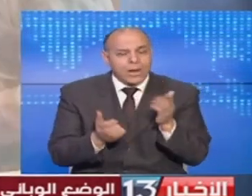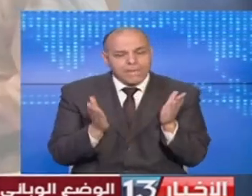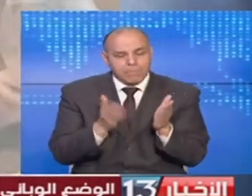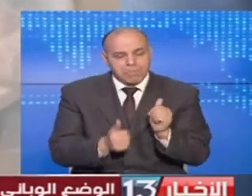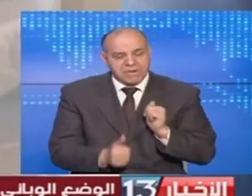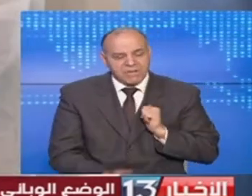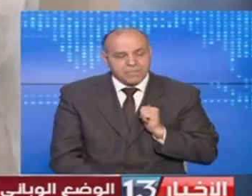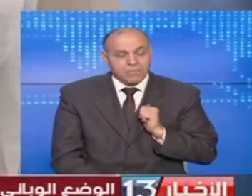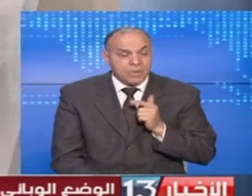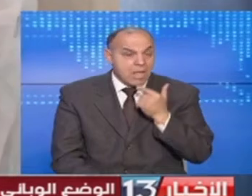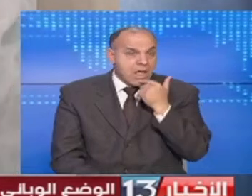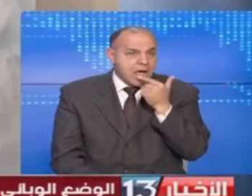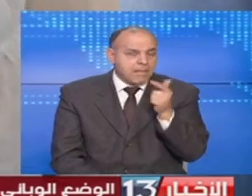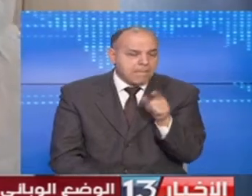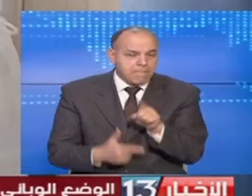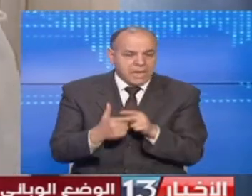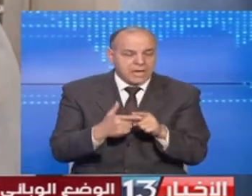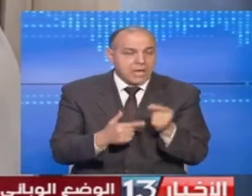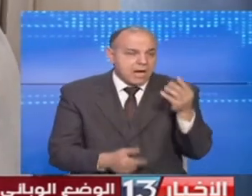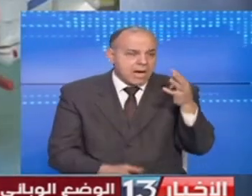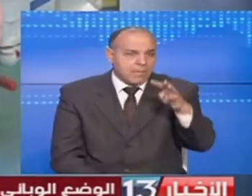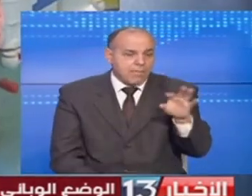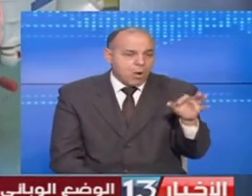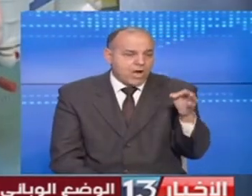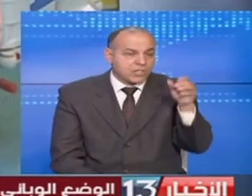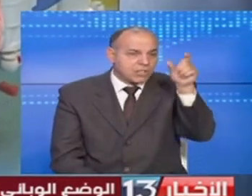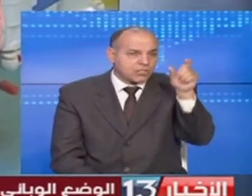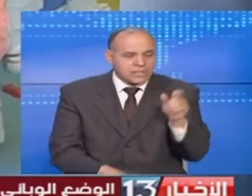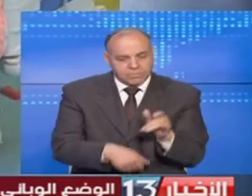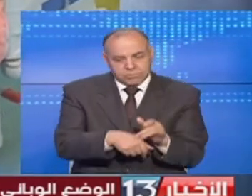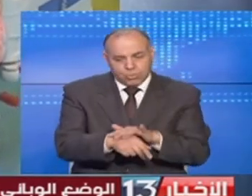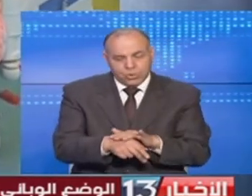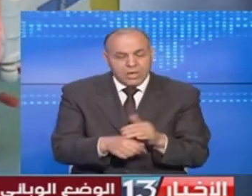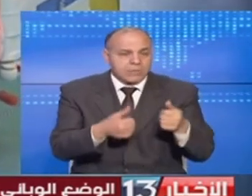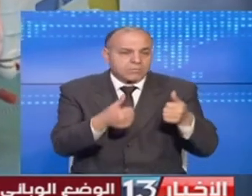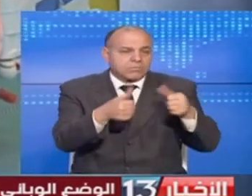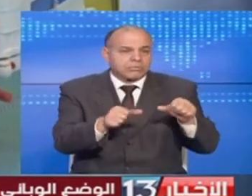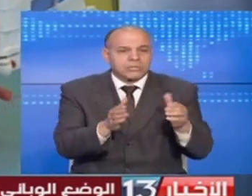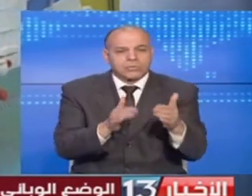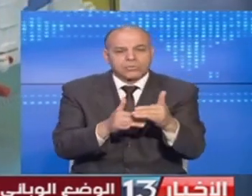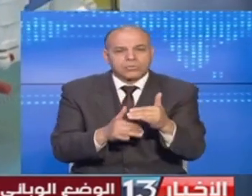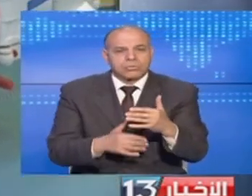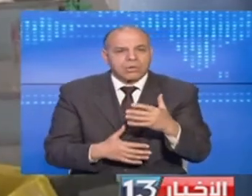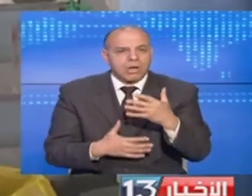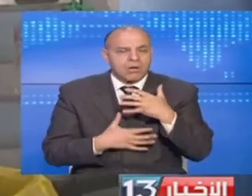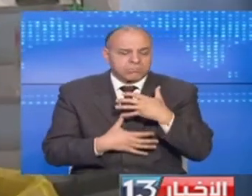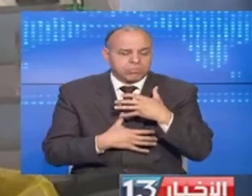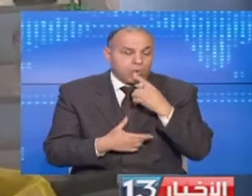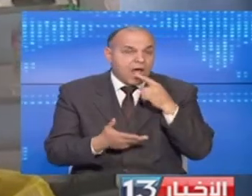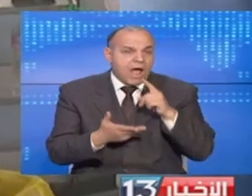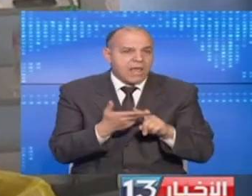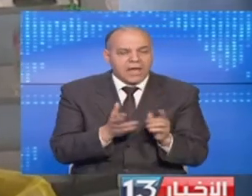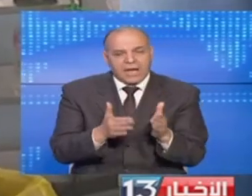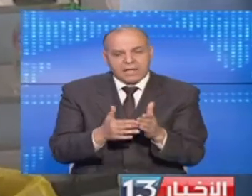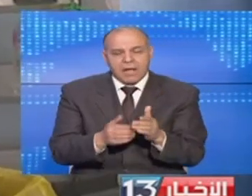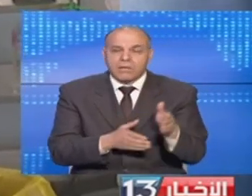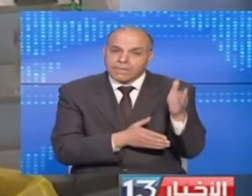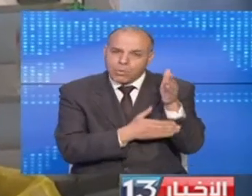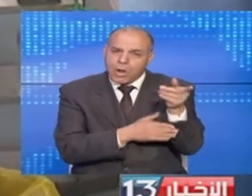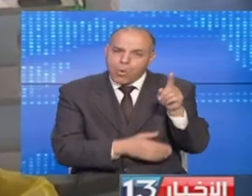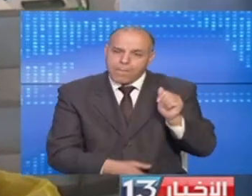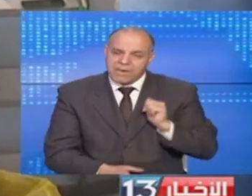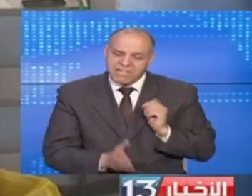الخاصه من بينهم اربع مائه وعشر مصاب ان يقيمون باقسام العنايه المركزه بالقطاعين العام